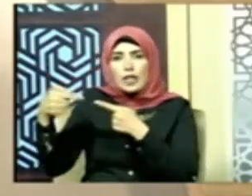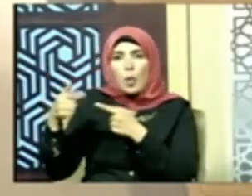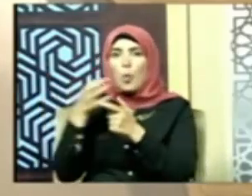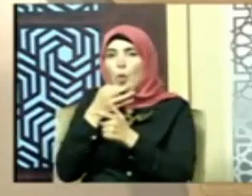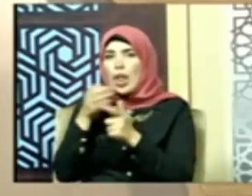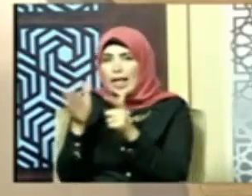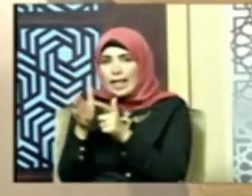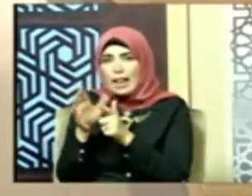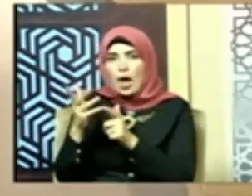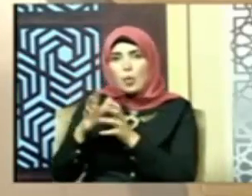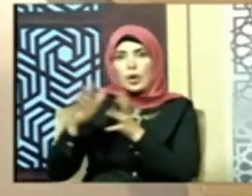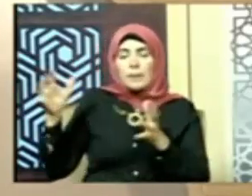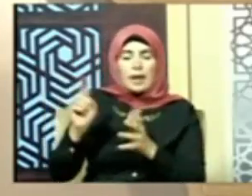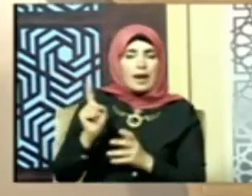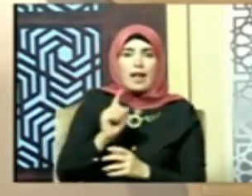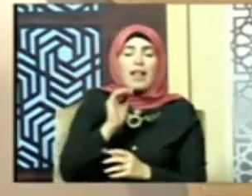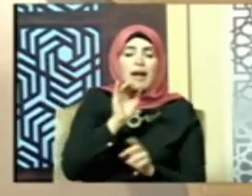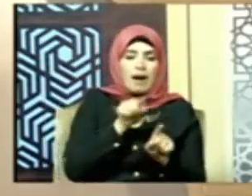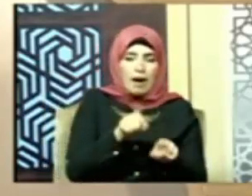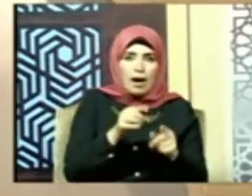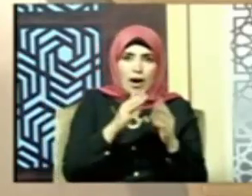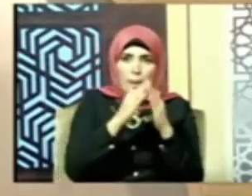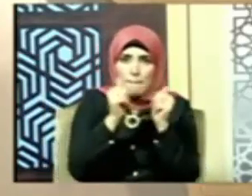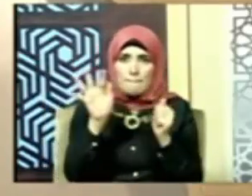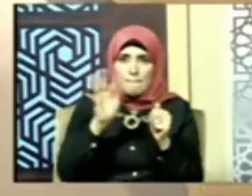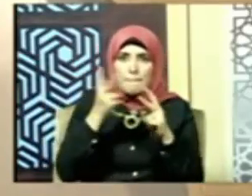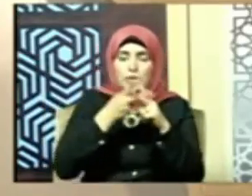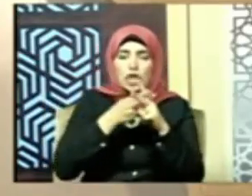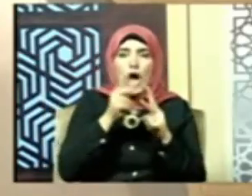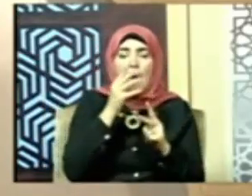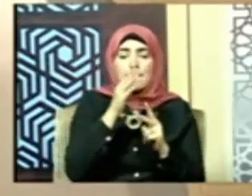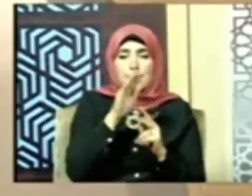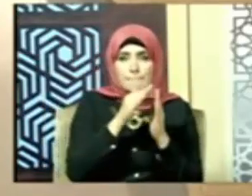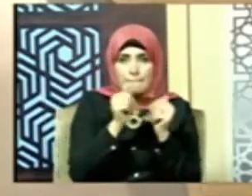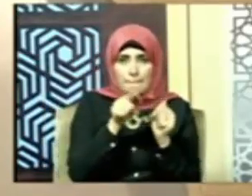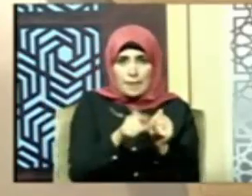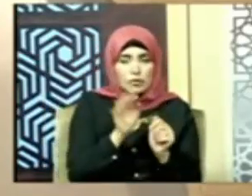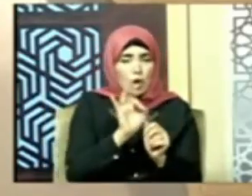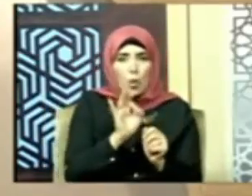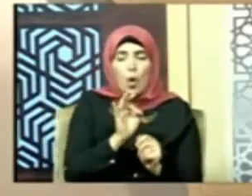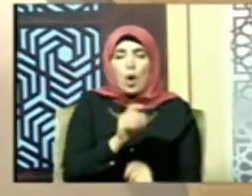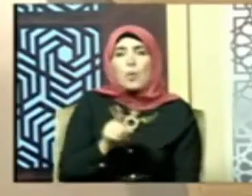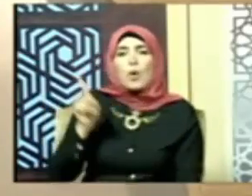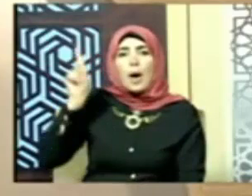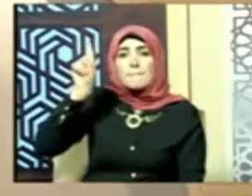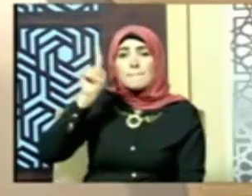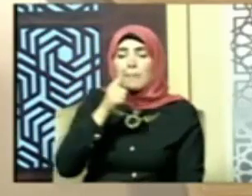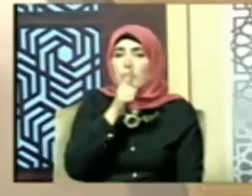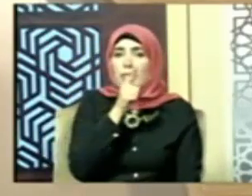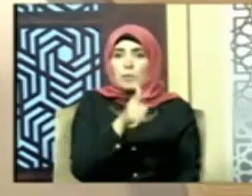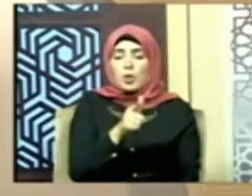وإن تصبروا وتتقوا لا يضركم كيدهم